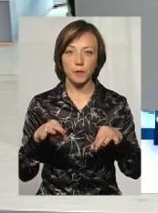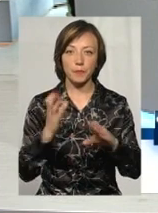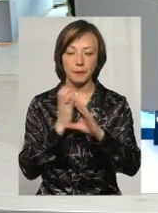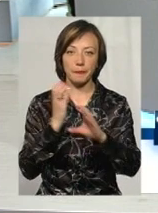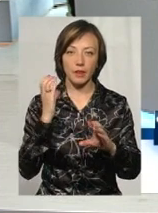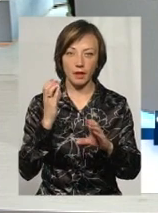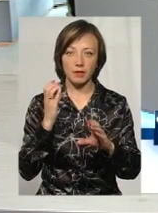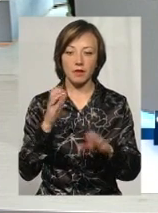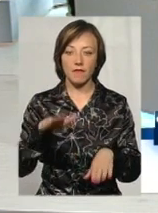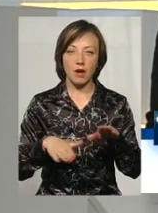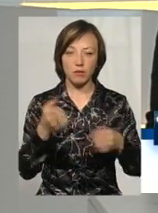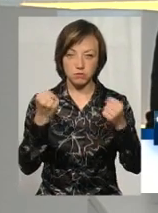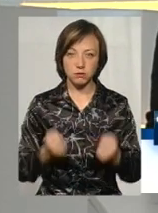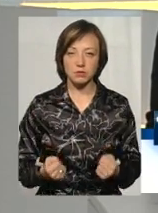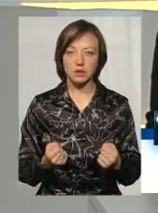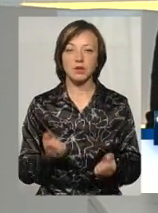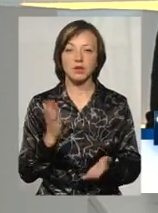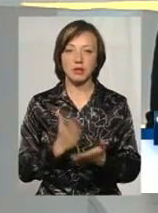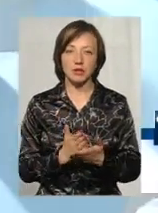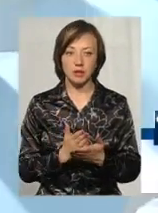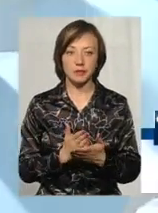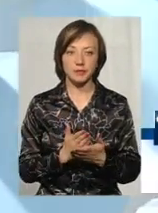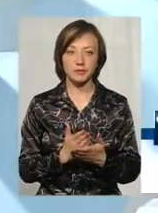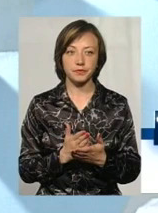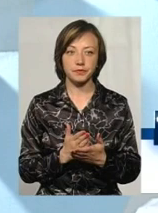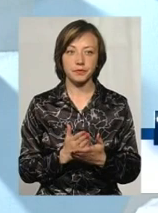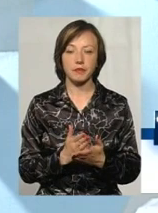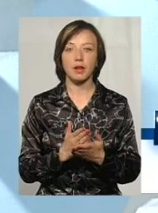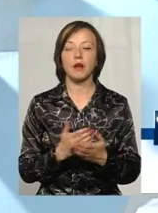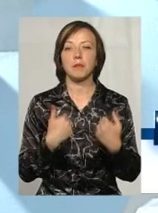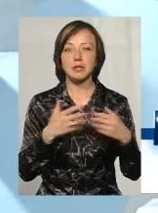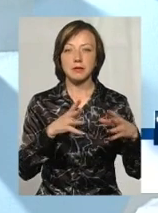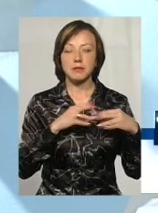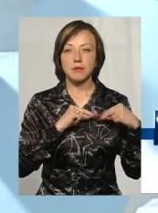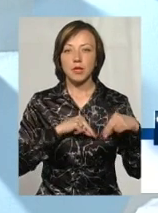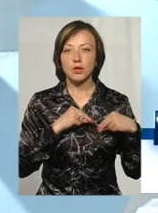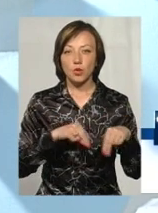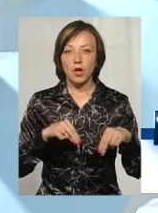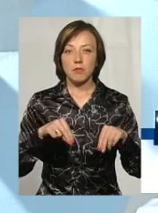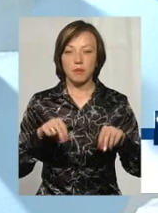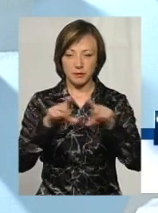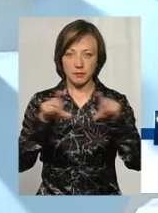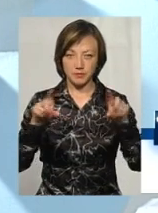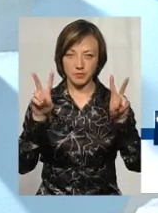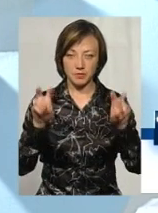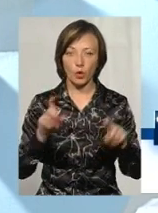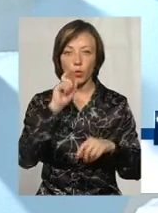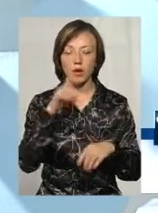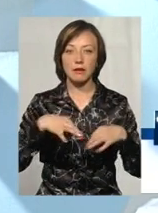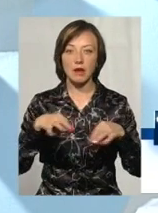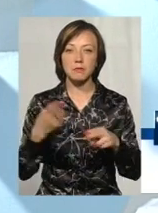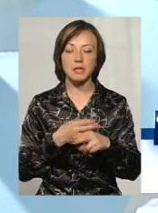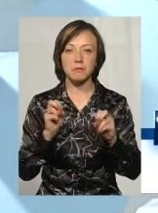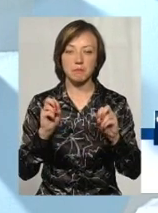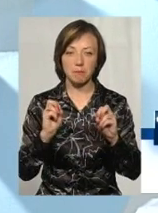по невстановлену норму. Для цього у нас є тісна співпраця з працівниками Укртрансбезпеки, в яких є спеціальні вагові віса, де, в